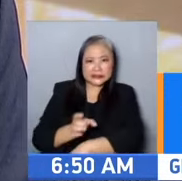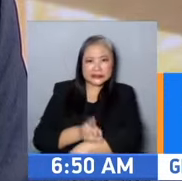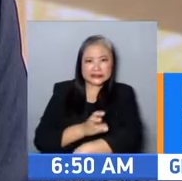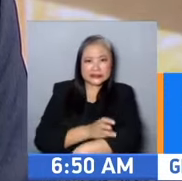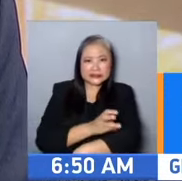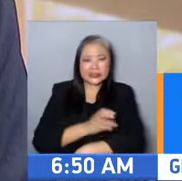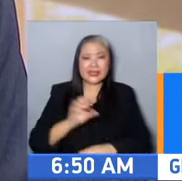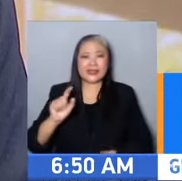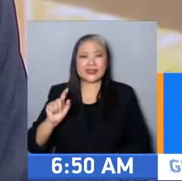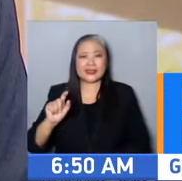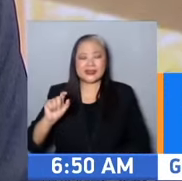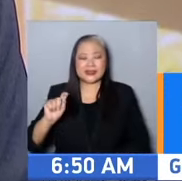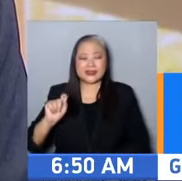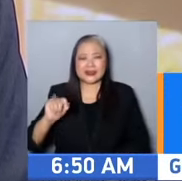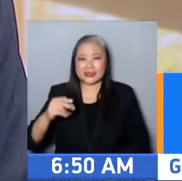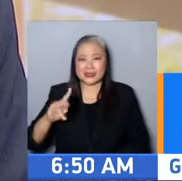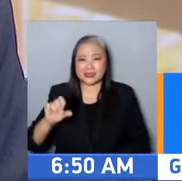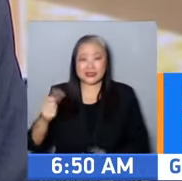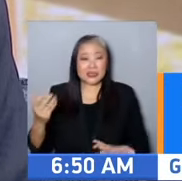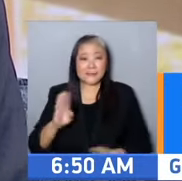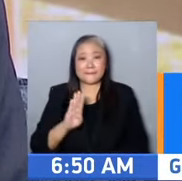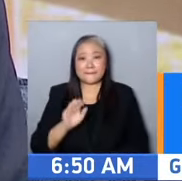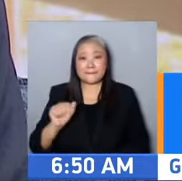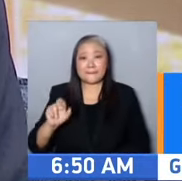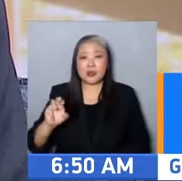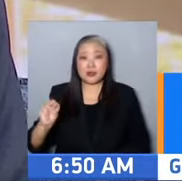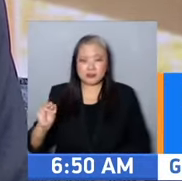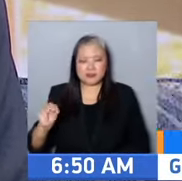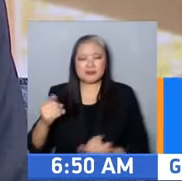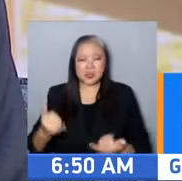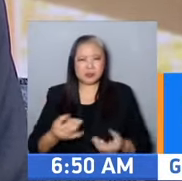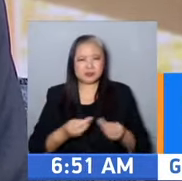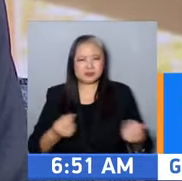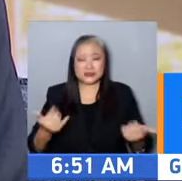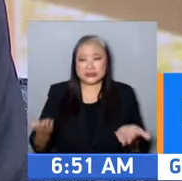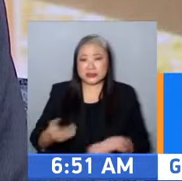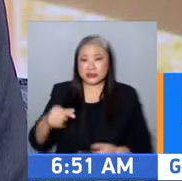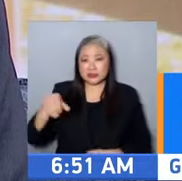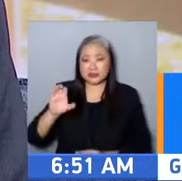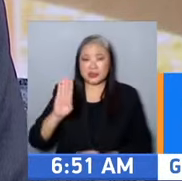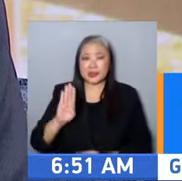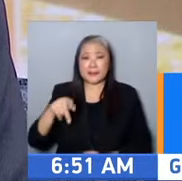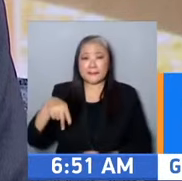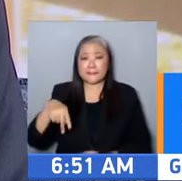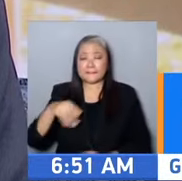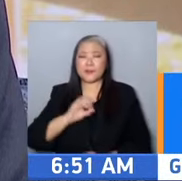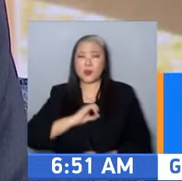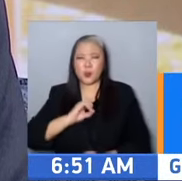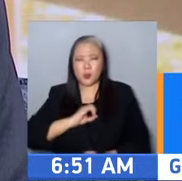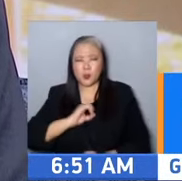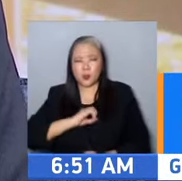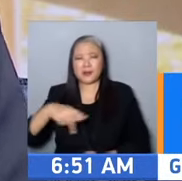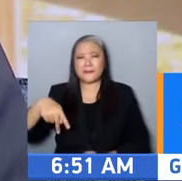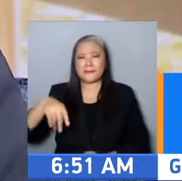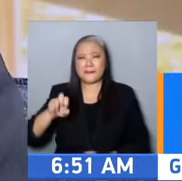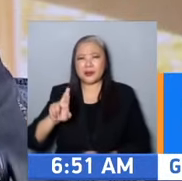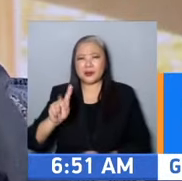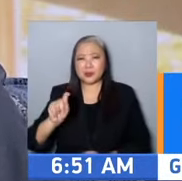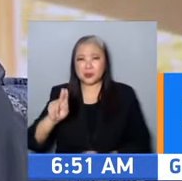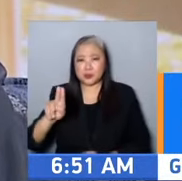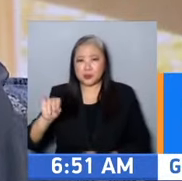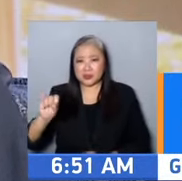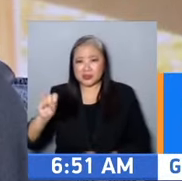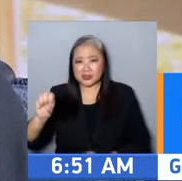ay ina-address po natin. Meron tayong pertussis dito sa Quezon City at iba pang lugar. At ang mga priorities na po yan